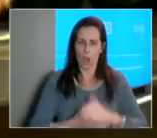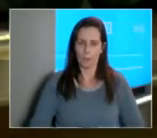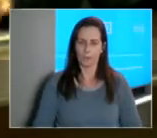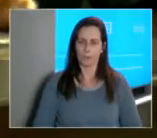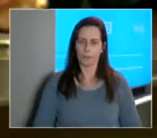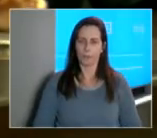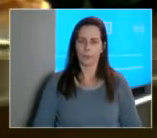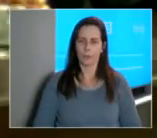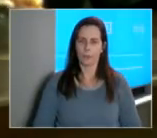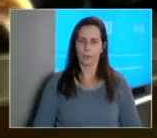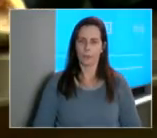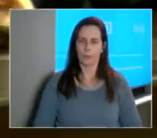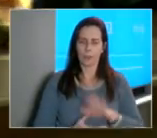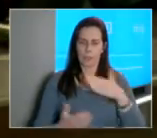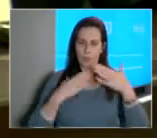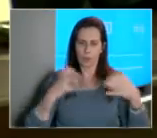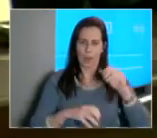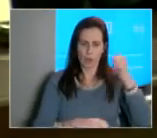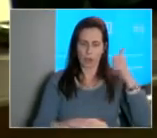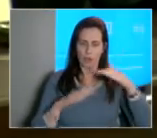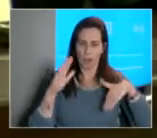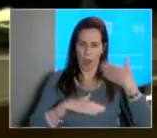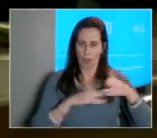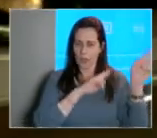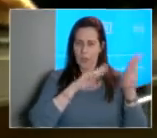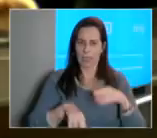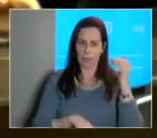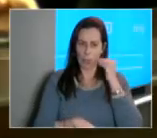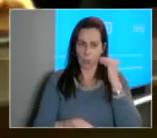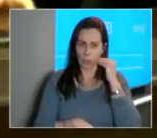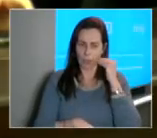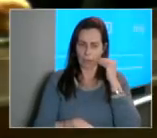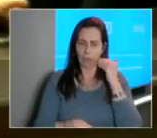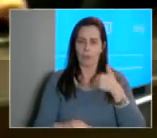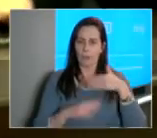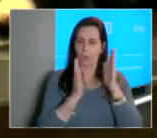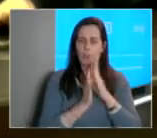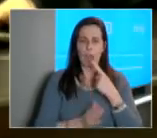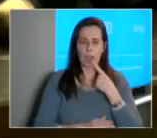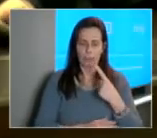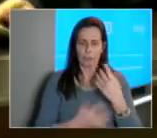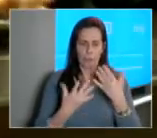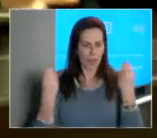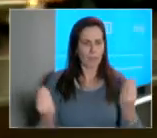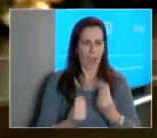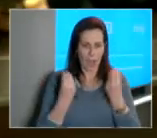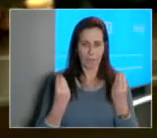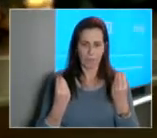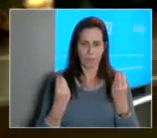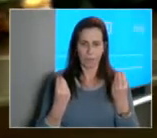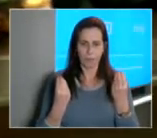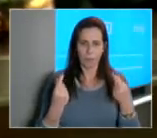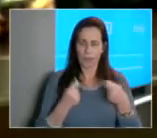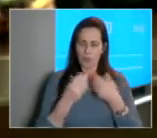הממשלה. זו גם ישיבת הסיעה הראשונה אחרי שובי מוושינגטון, ואני מבקש לומר כמה דברים